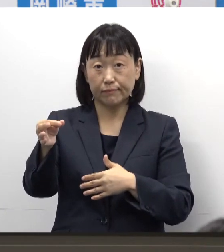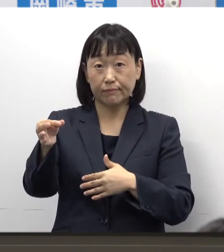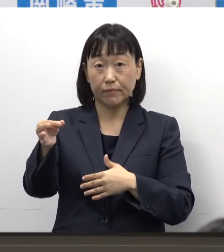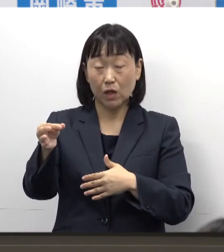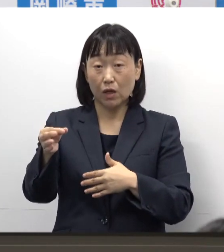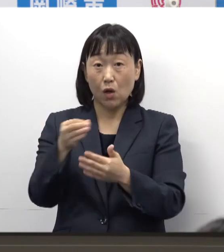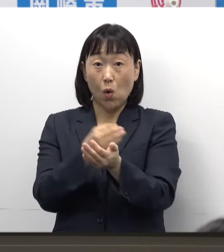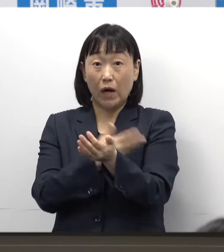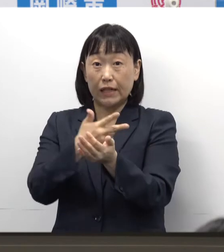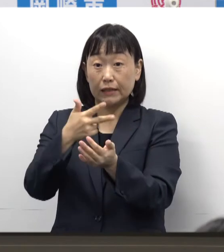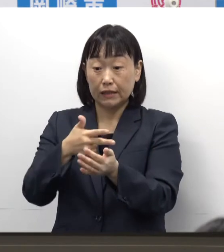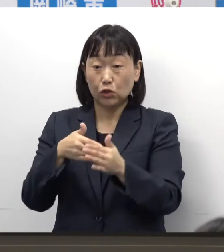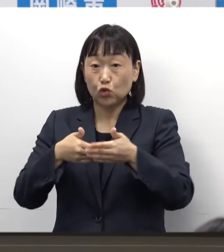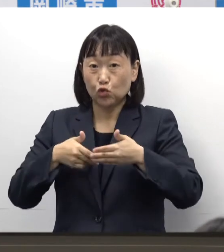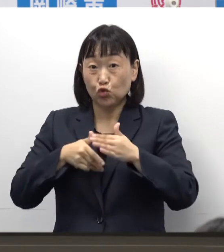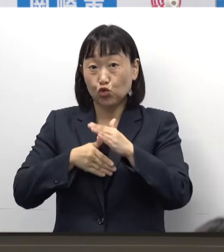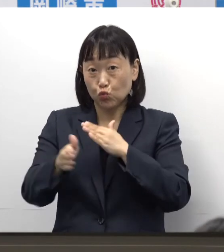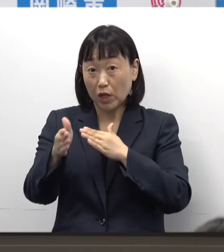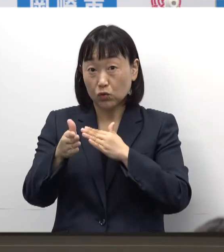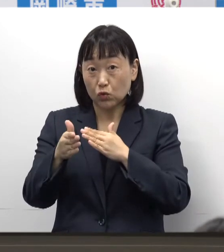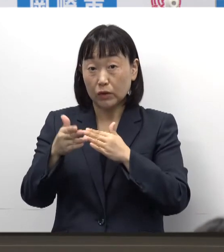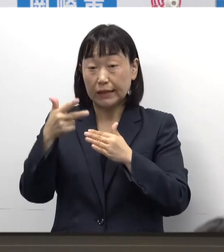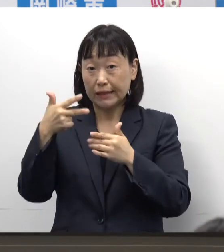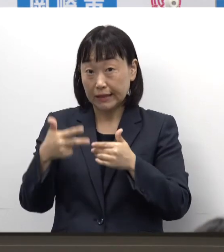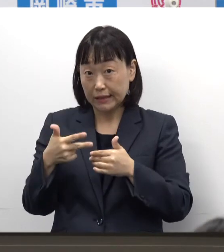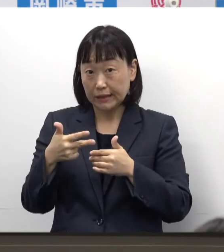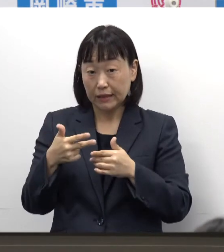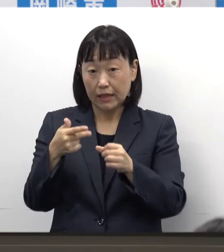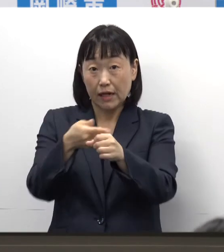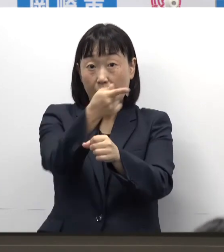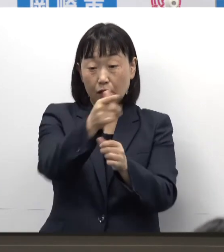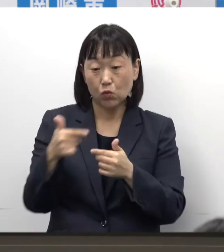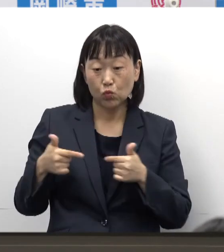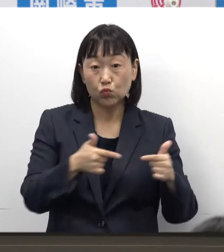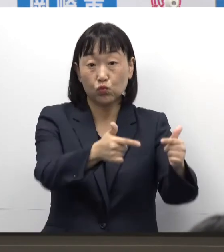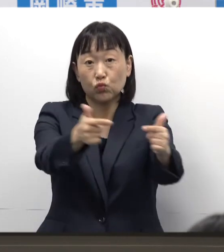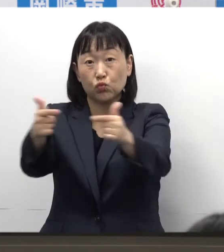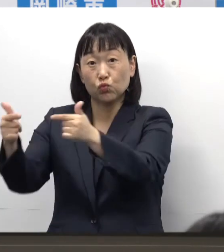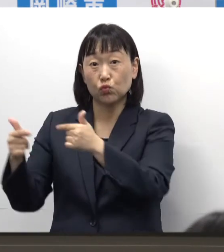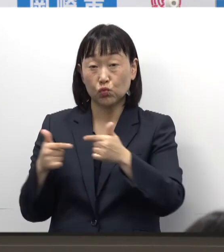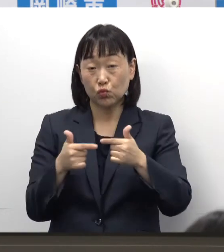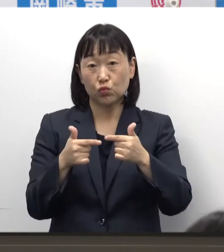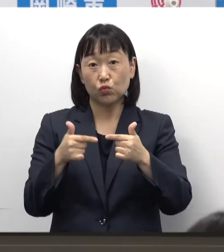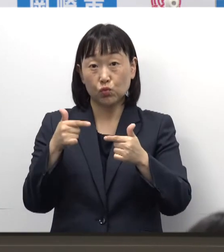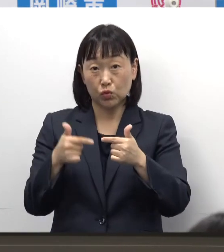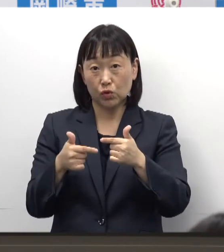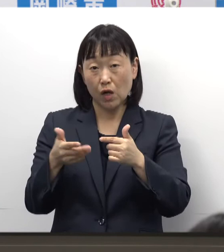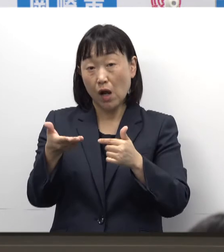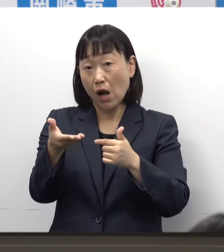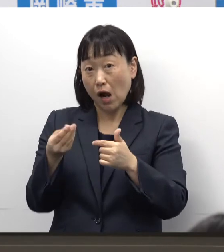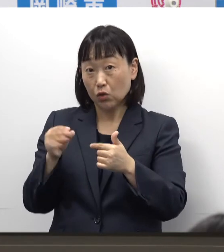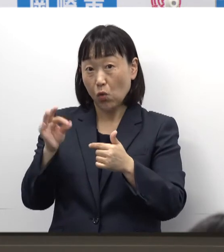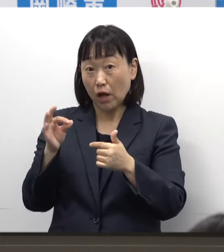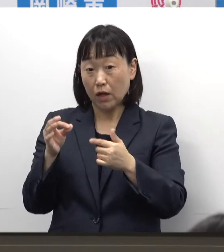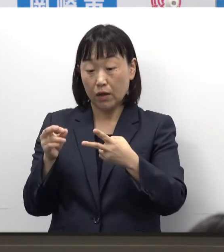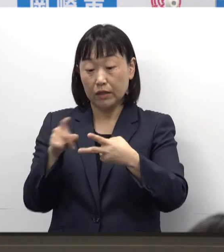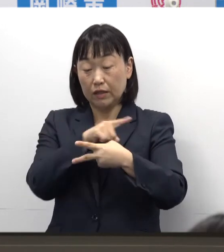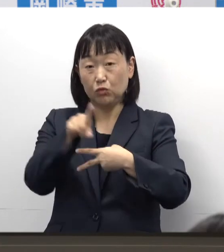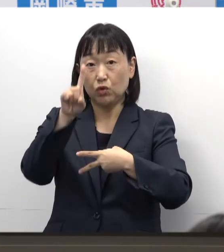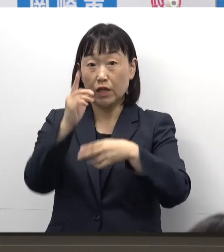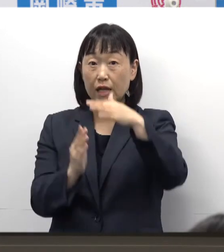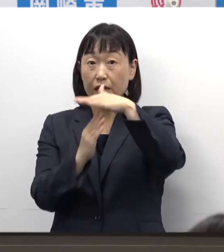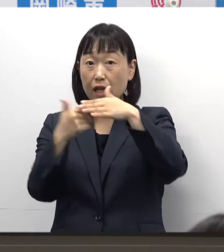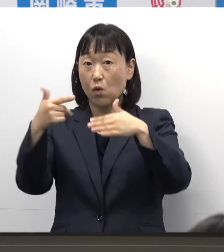本誌ないから出発し市内外を巡るツアーはバスの借り上げ料の1/2最大